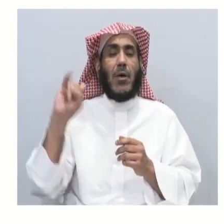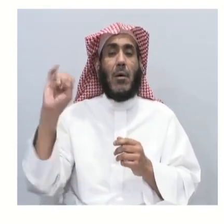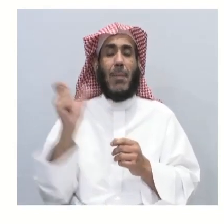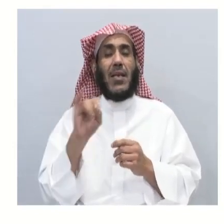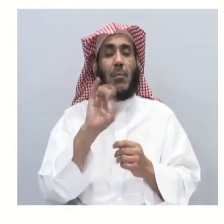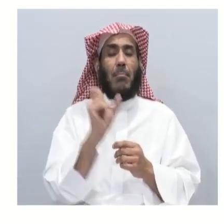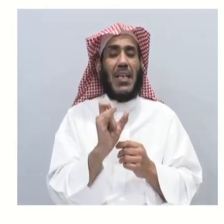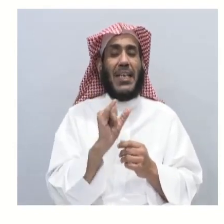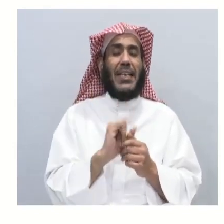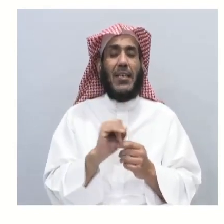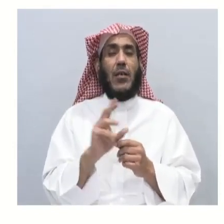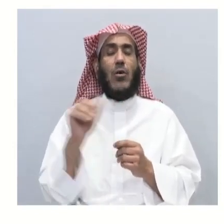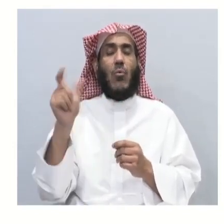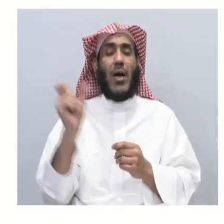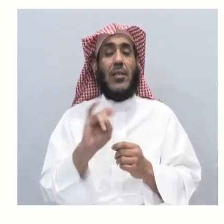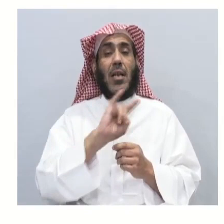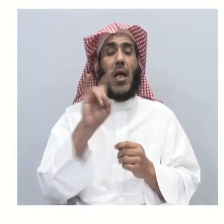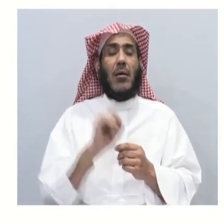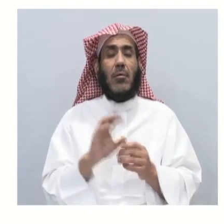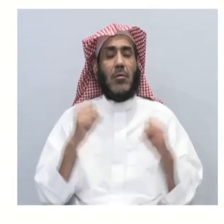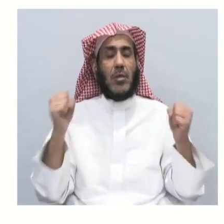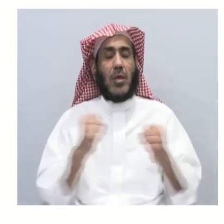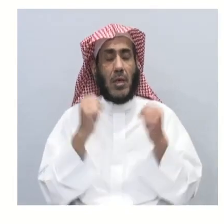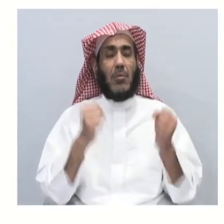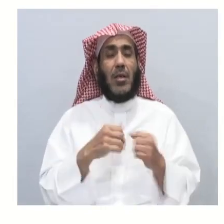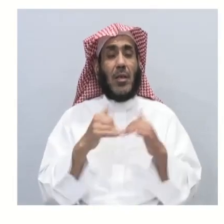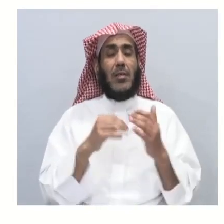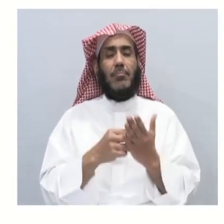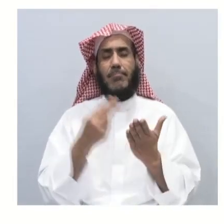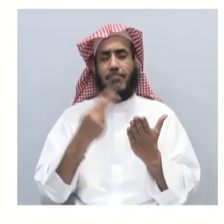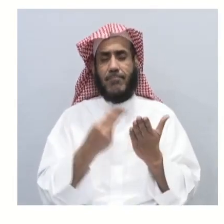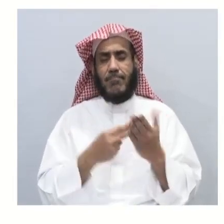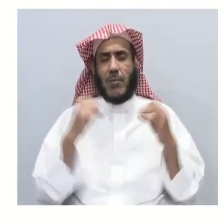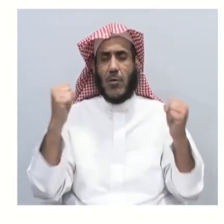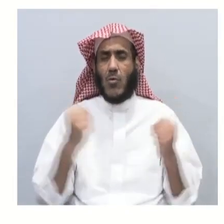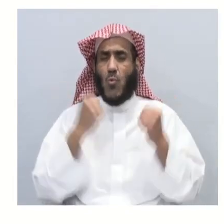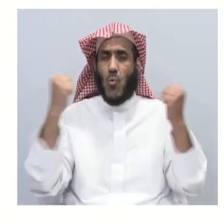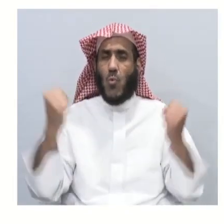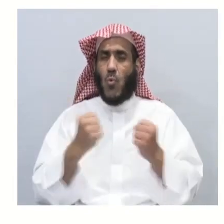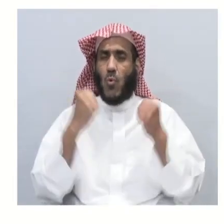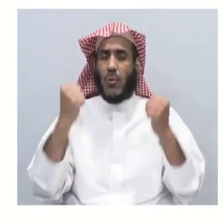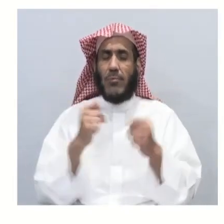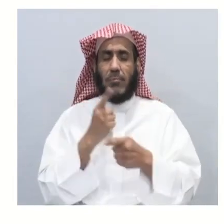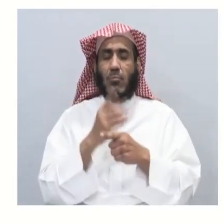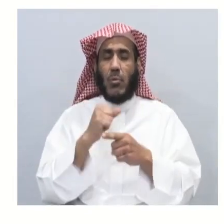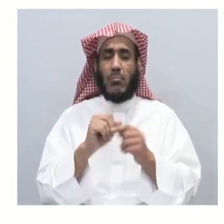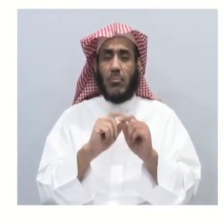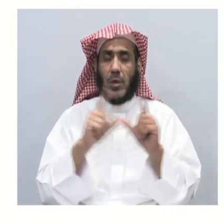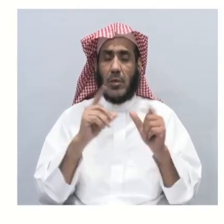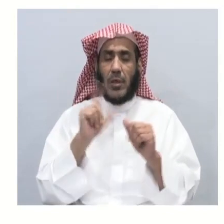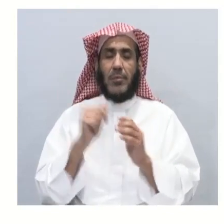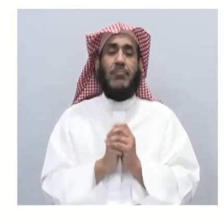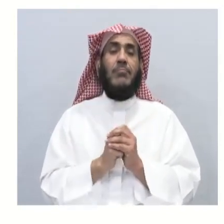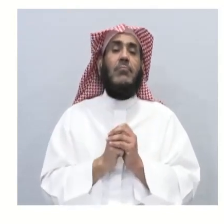من، وأن لا. نتدرب على طريقة الكتابة بشكل